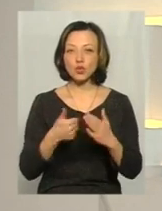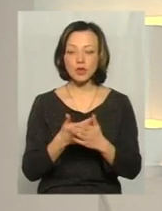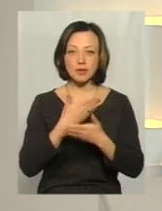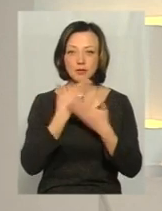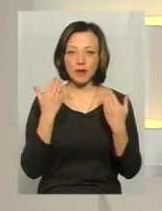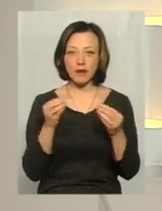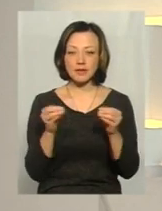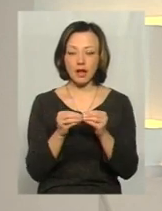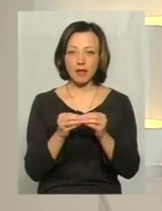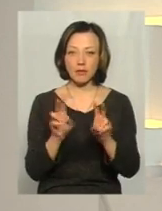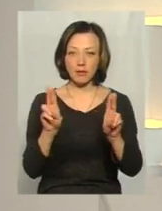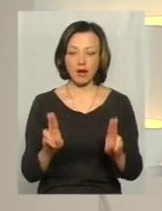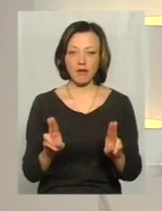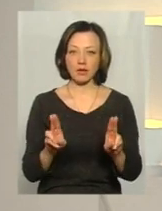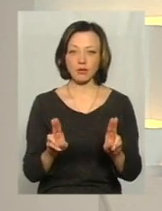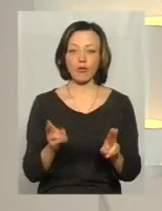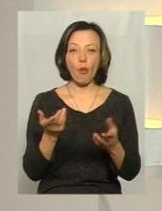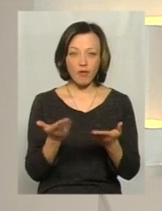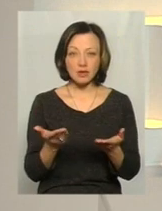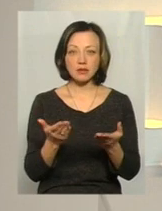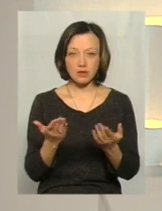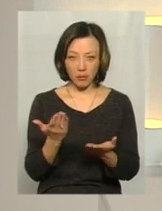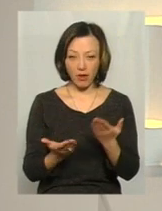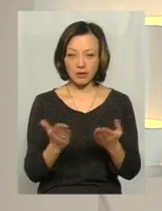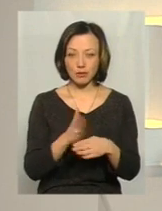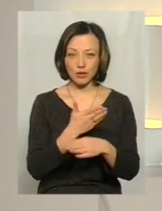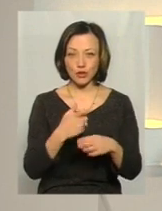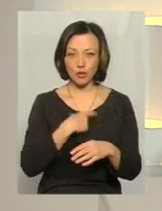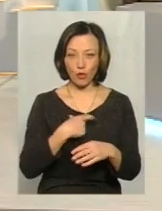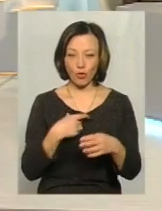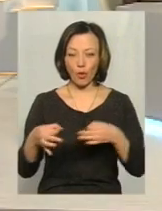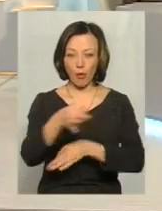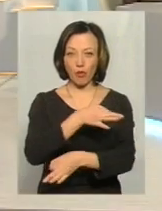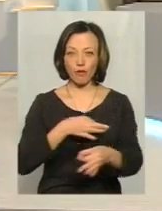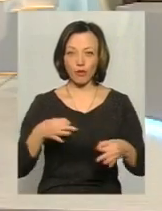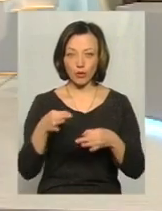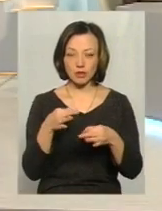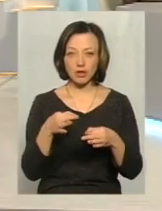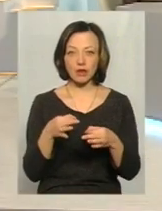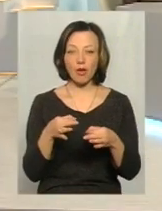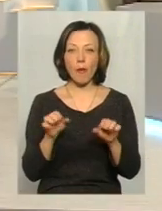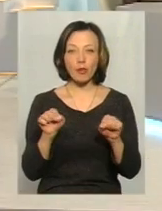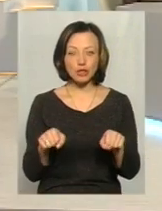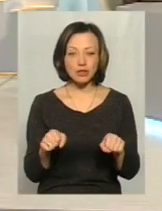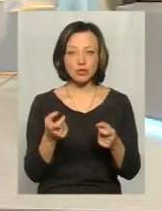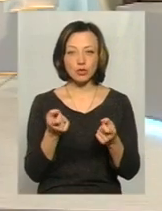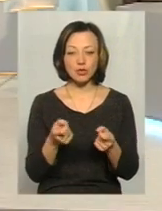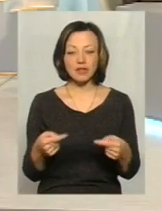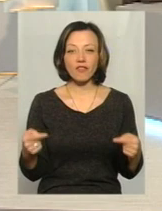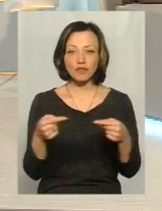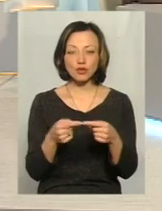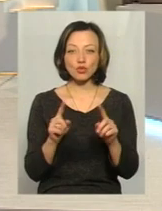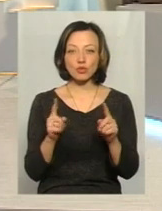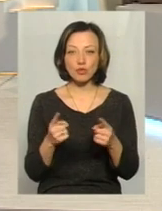немає сталих правил? От можете, ви ж, напевно, між собою обговорюєте, от можна якось